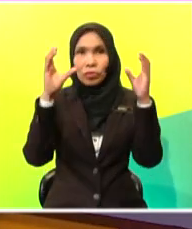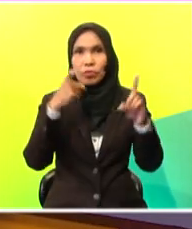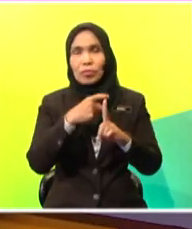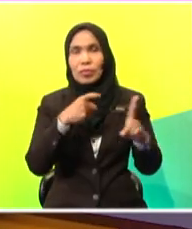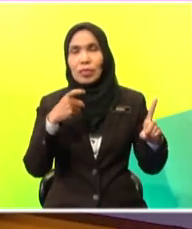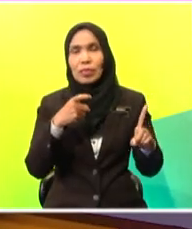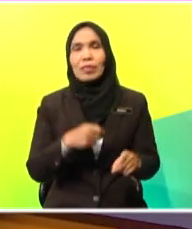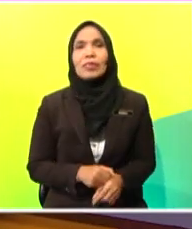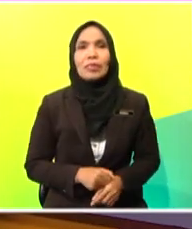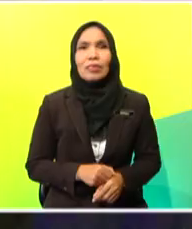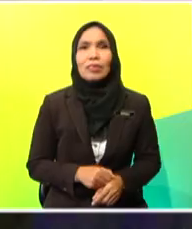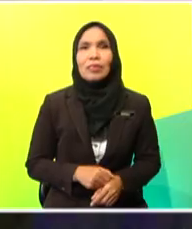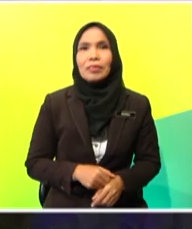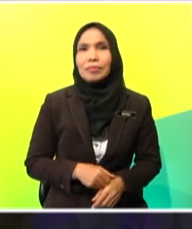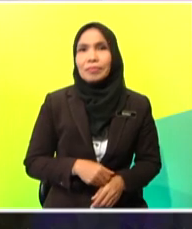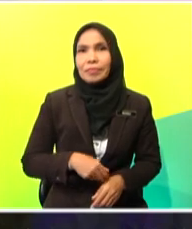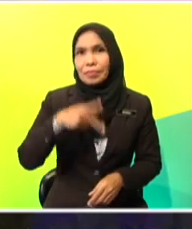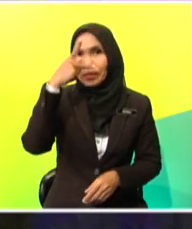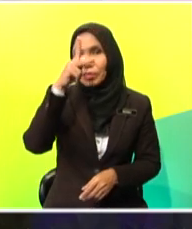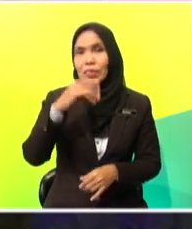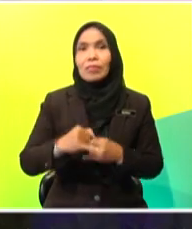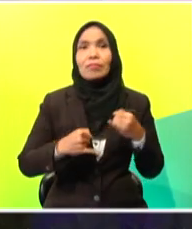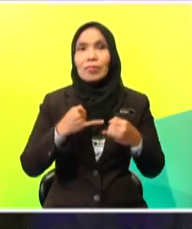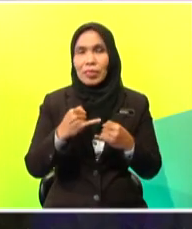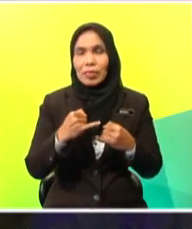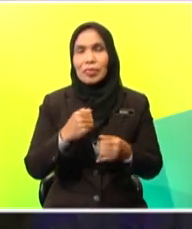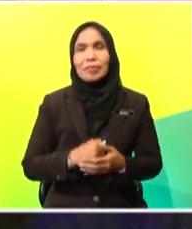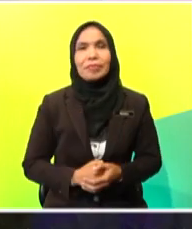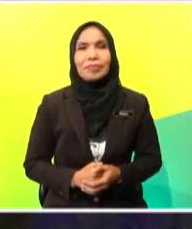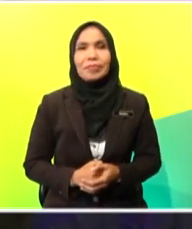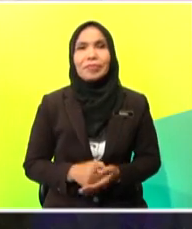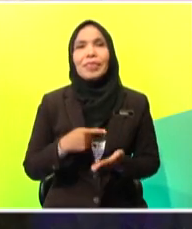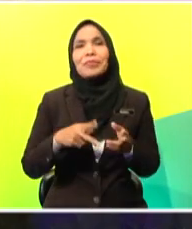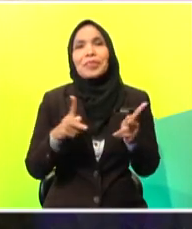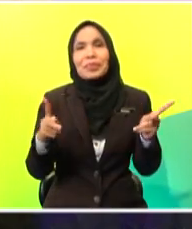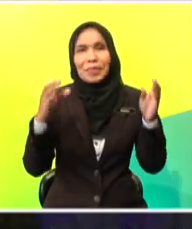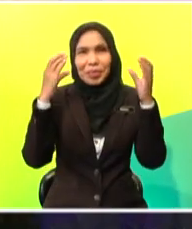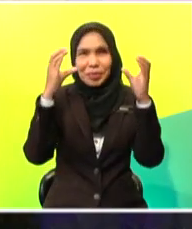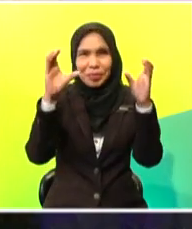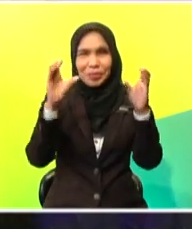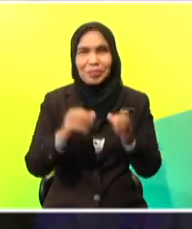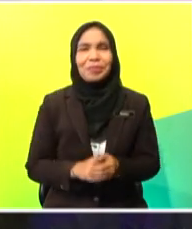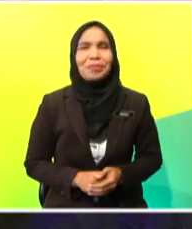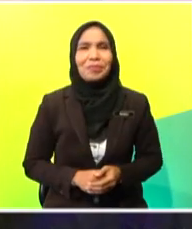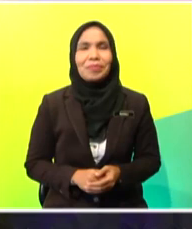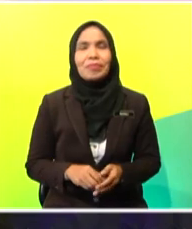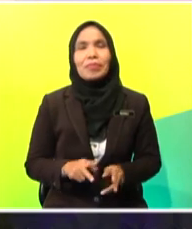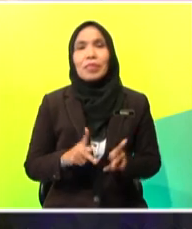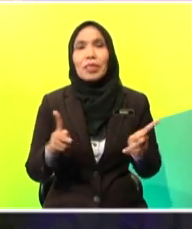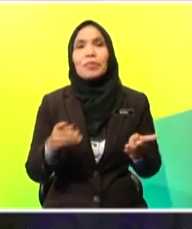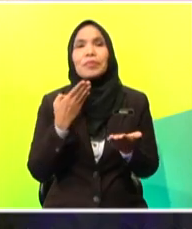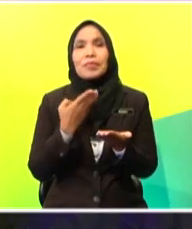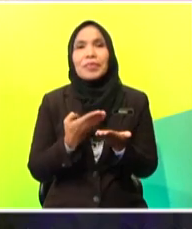sekolah kebangsaan Putrajaya presint 14 satu Putrajaya pegawai cego ambilnya kabar baik